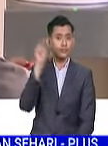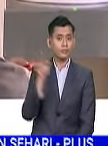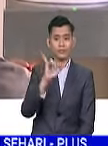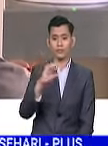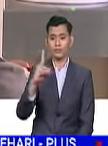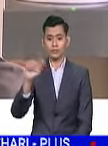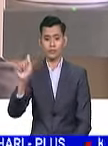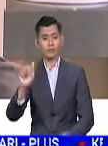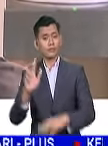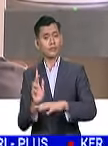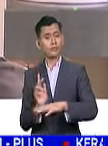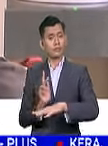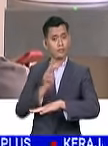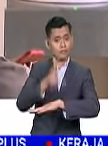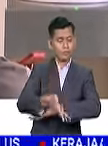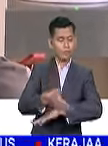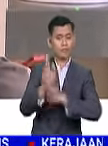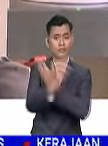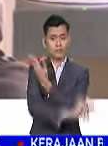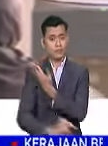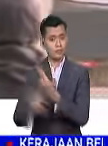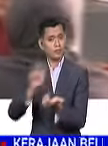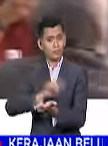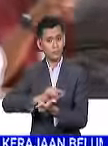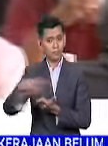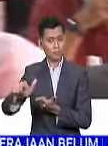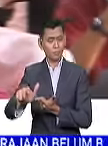rentas negeri dibenarkan oleh kerajaan. Jadi Puan,